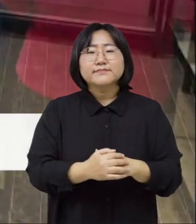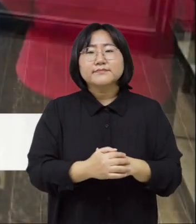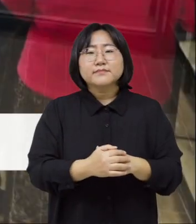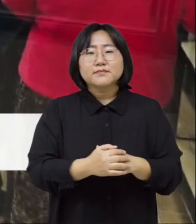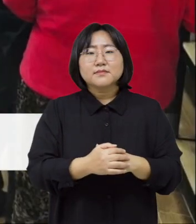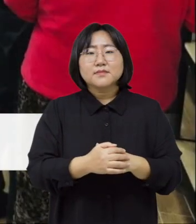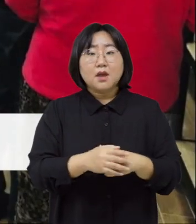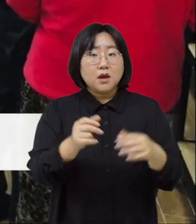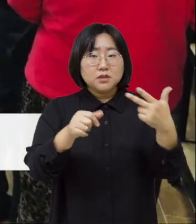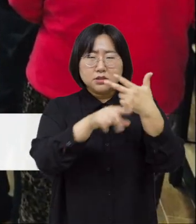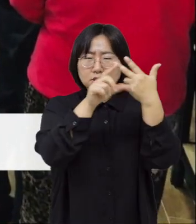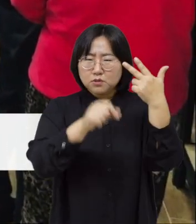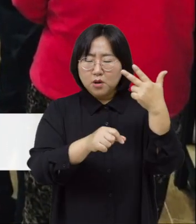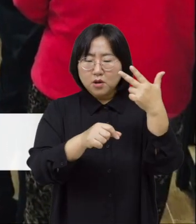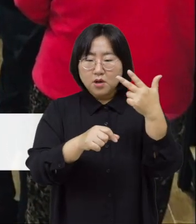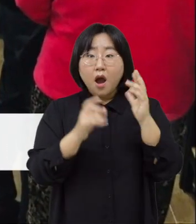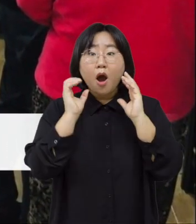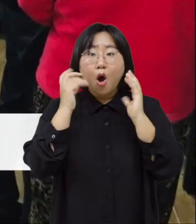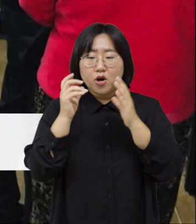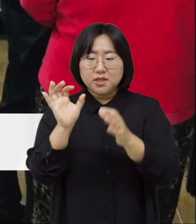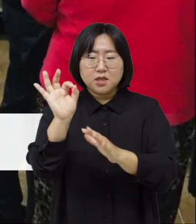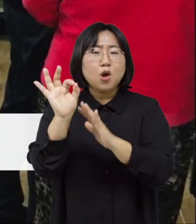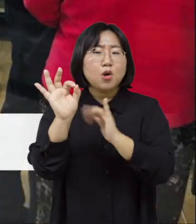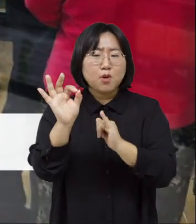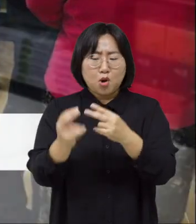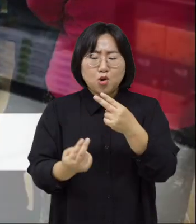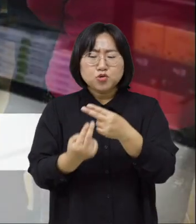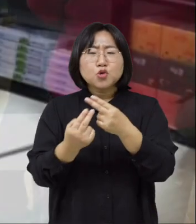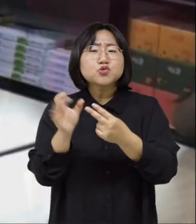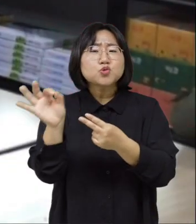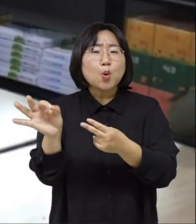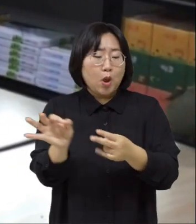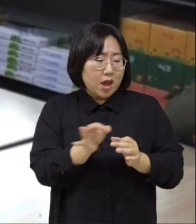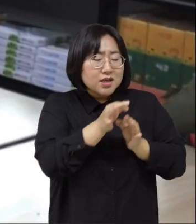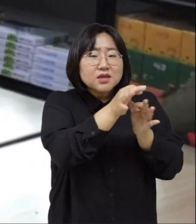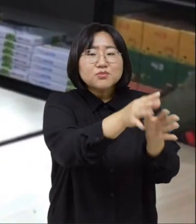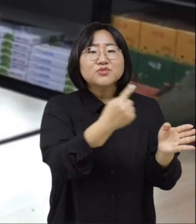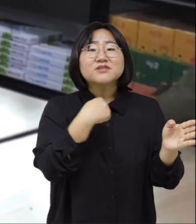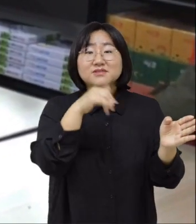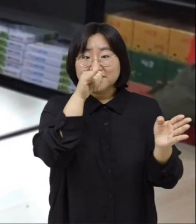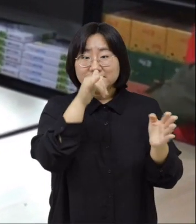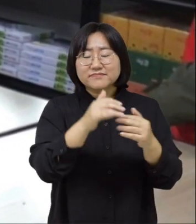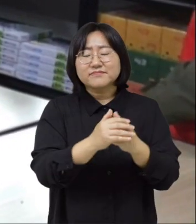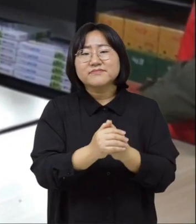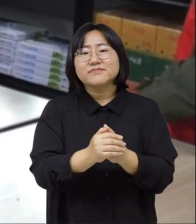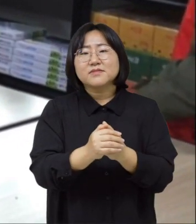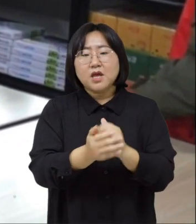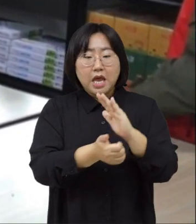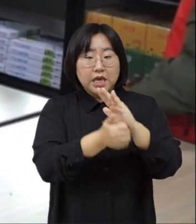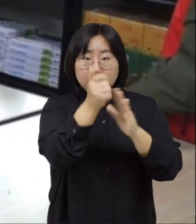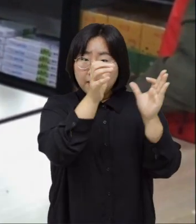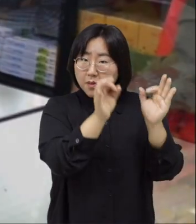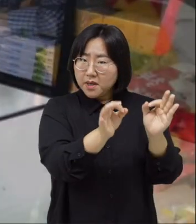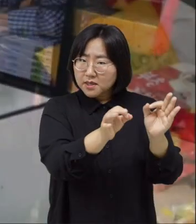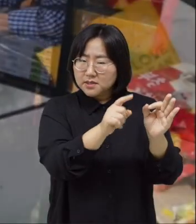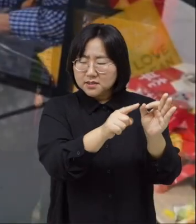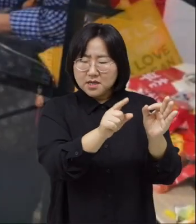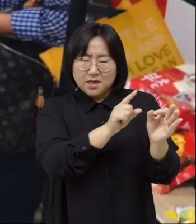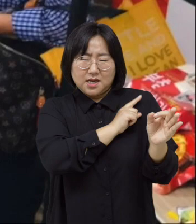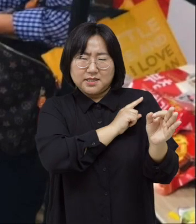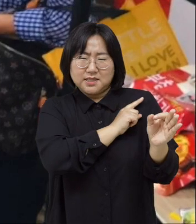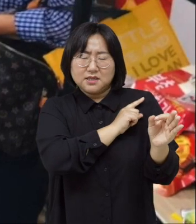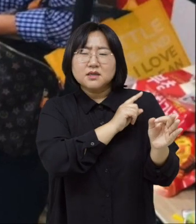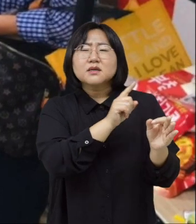지난 7월에는 어린이 10명이 저축한 돈을 기부한 적이 있는데요. 이처럼 희망뱅크의 가장 큰